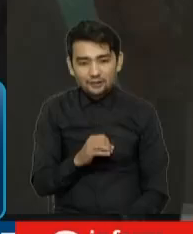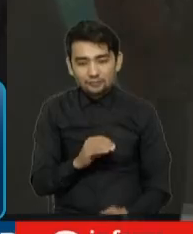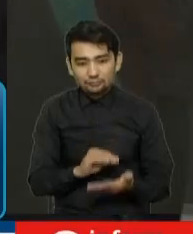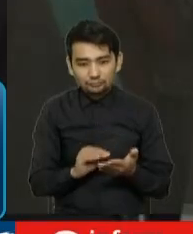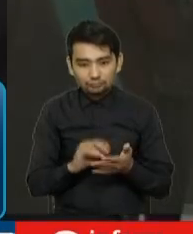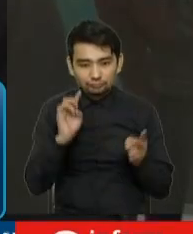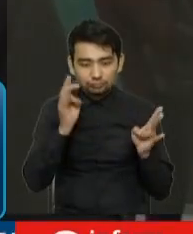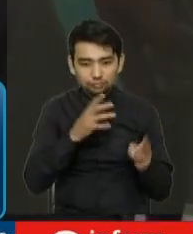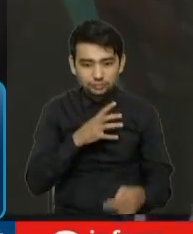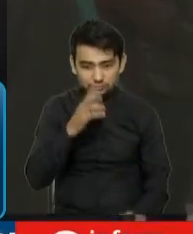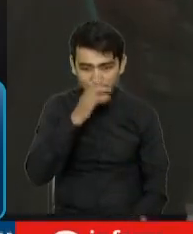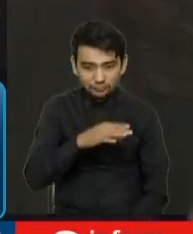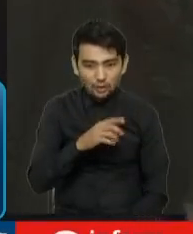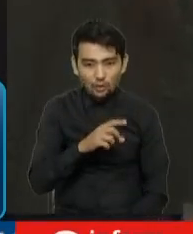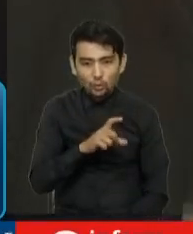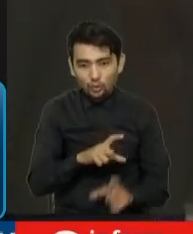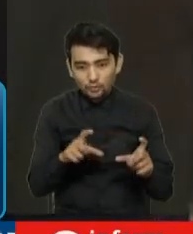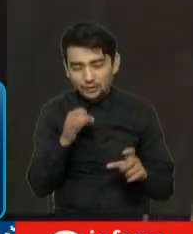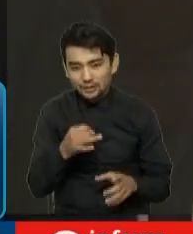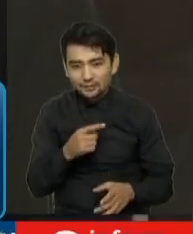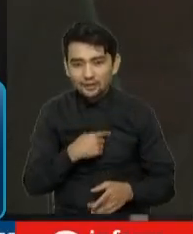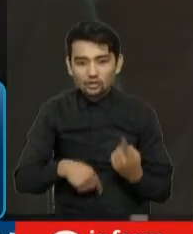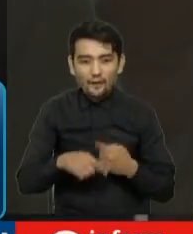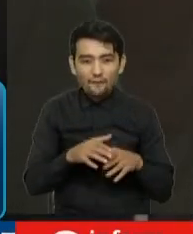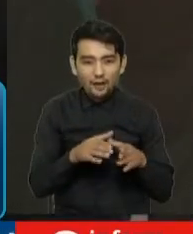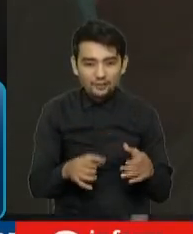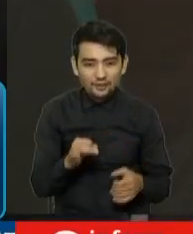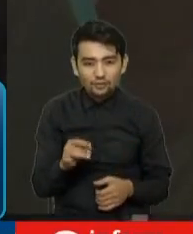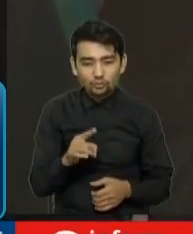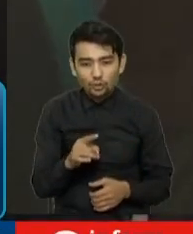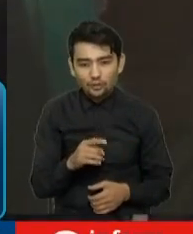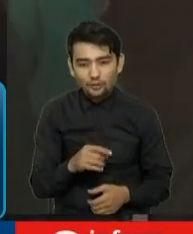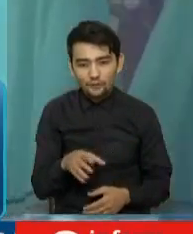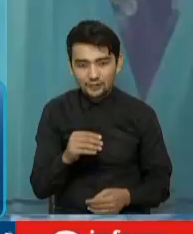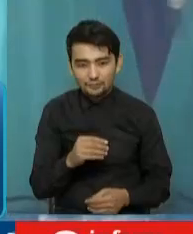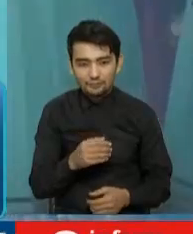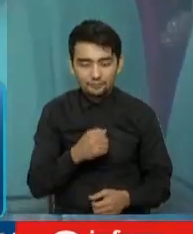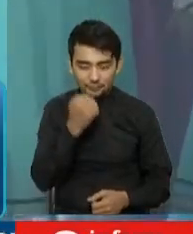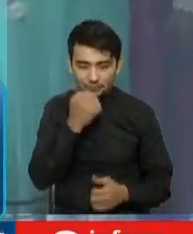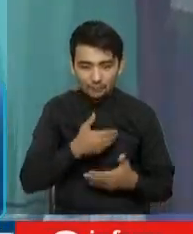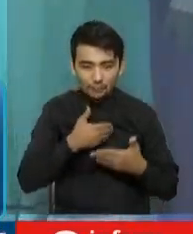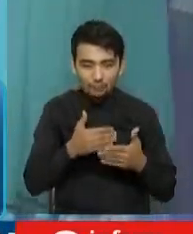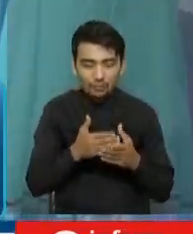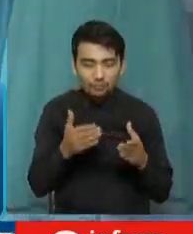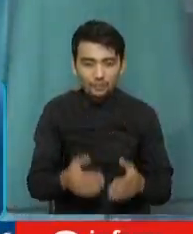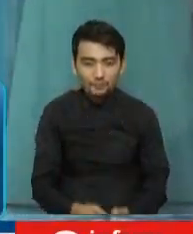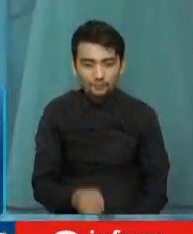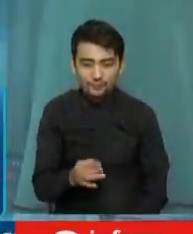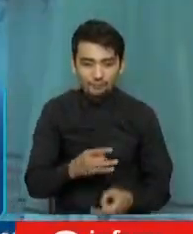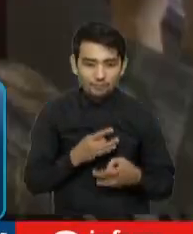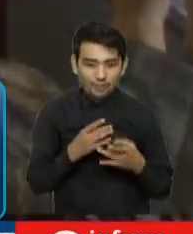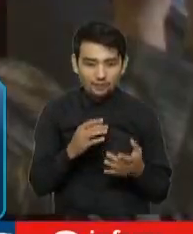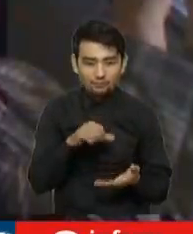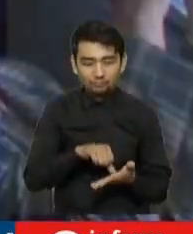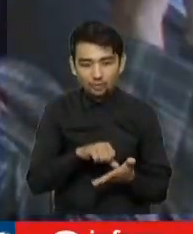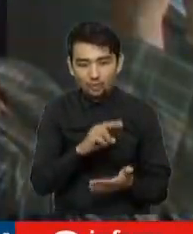замечено нашими людьми и нашими властями, за что сердечно благодарю. Мероприятие продолжилось праздничным